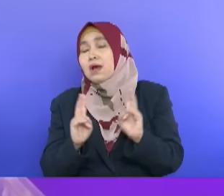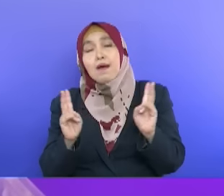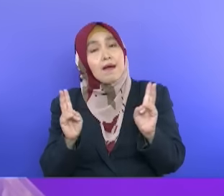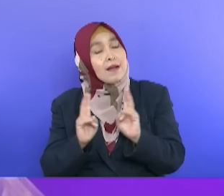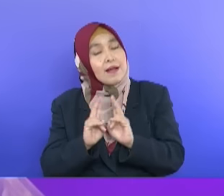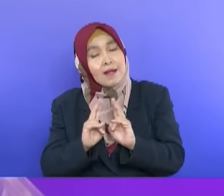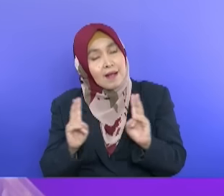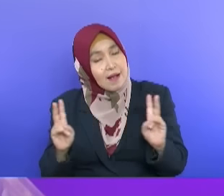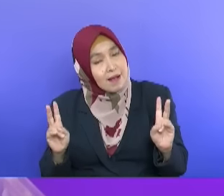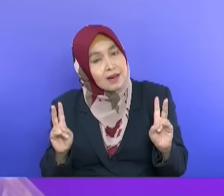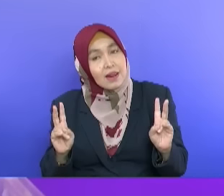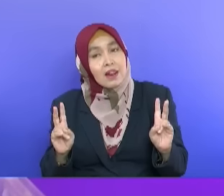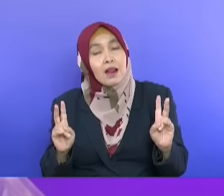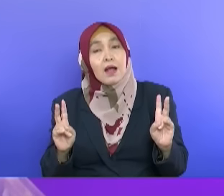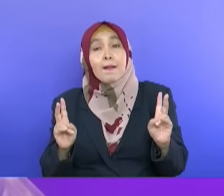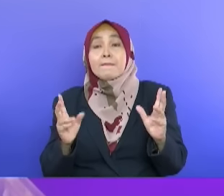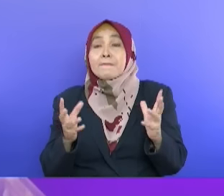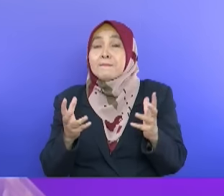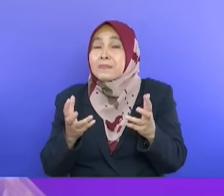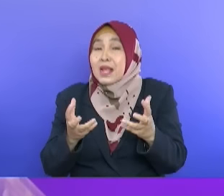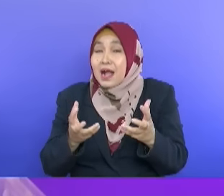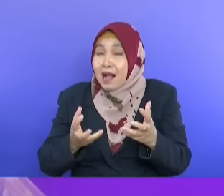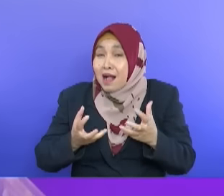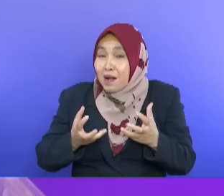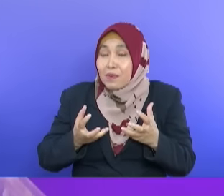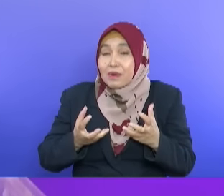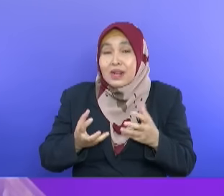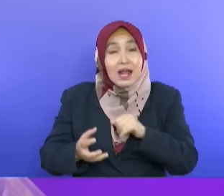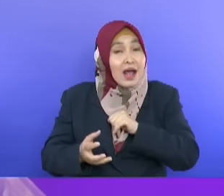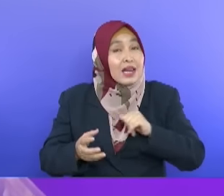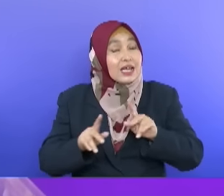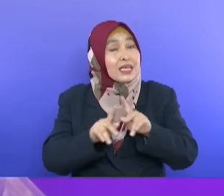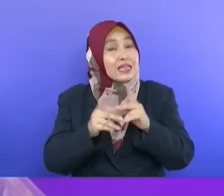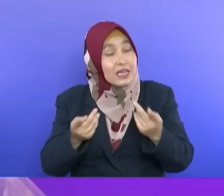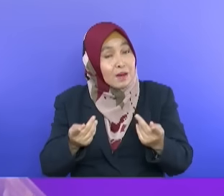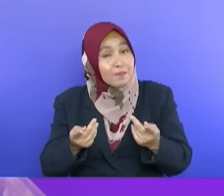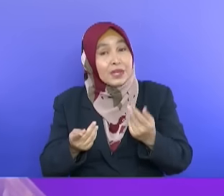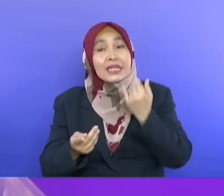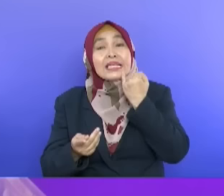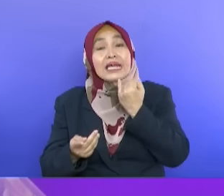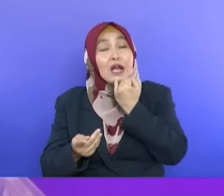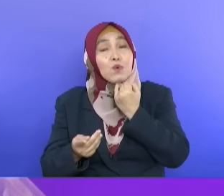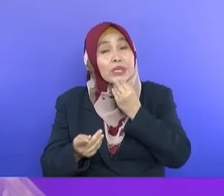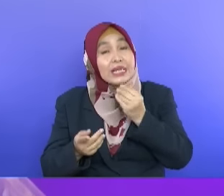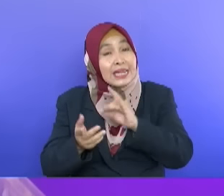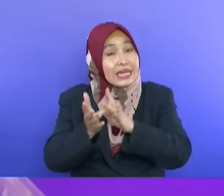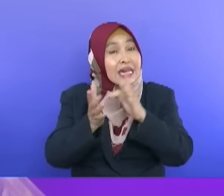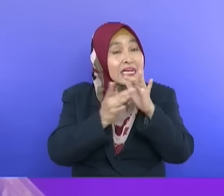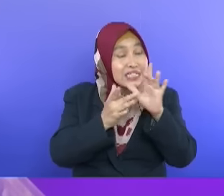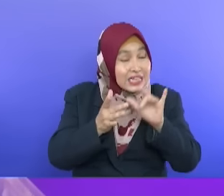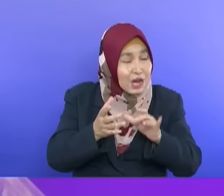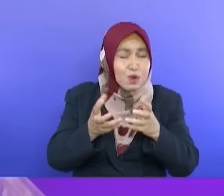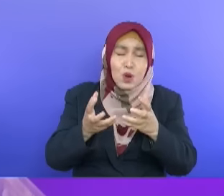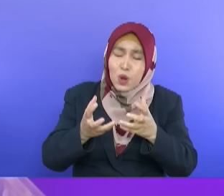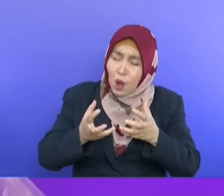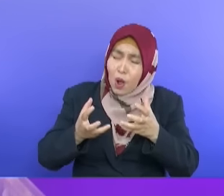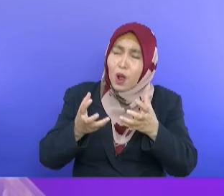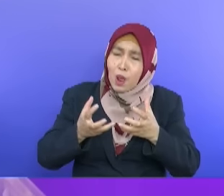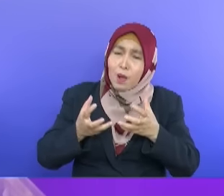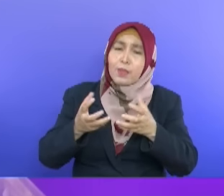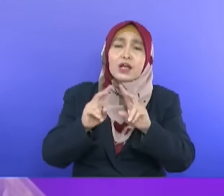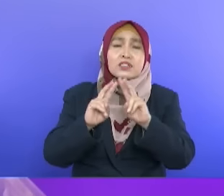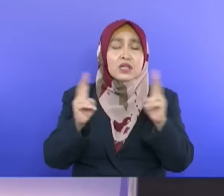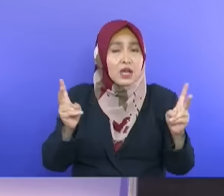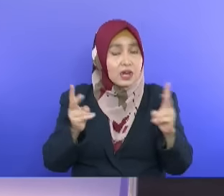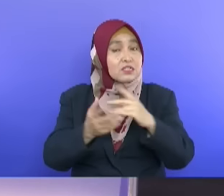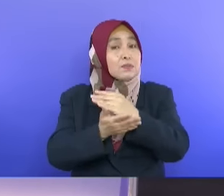amatlah diingini oleh ahlil kitab ini ya maksudnya di sini Allah menggunakan kata Min perlu kita beri perhatian betul-betul itu